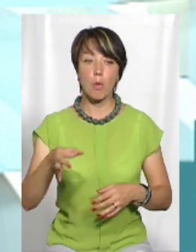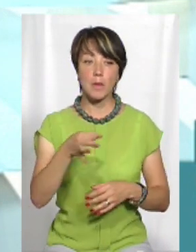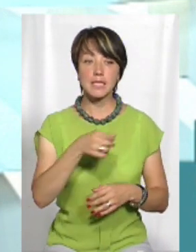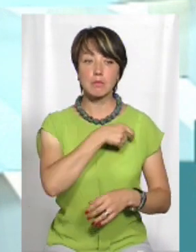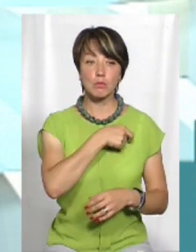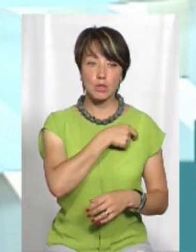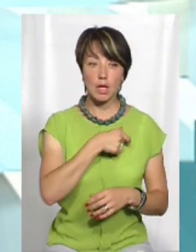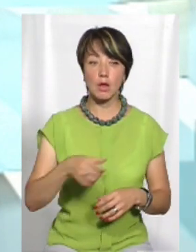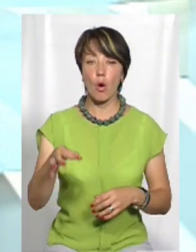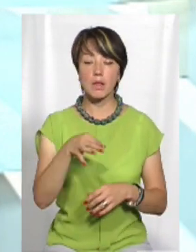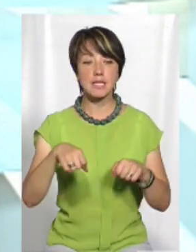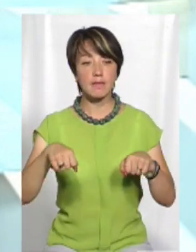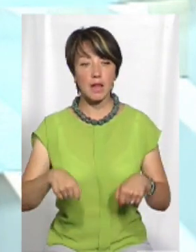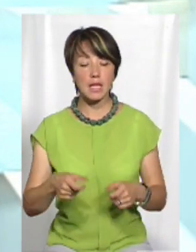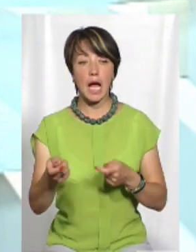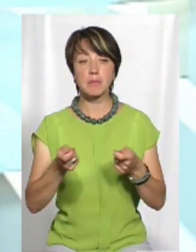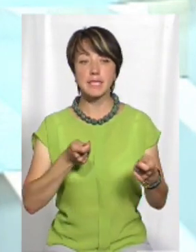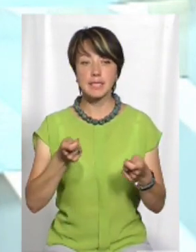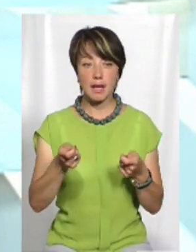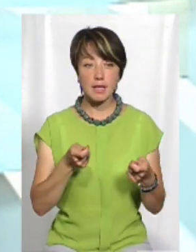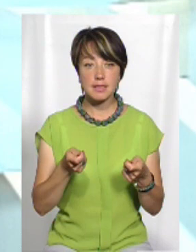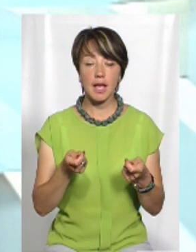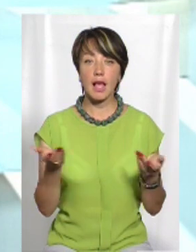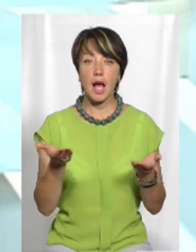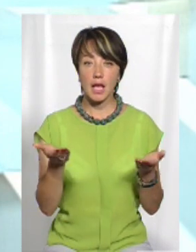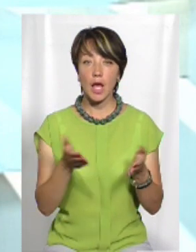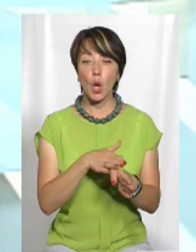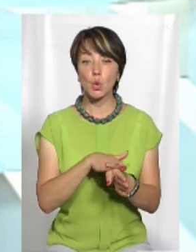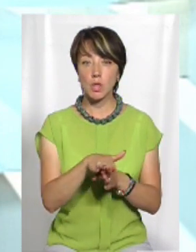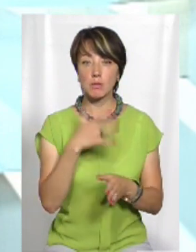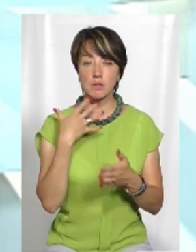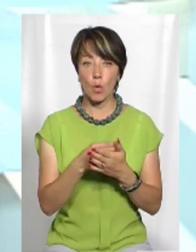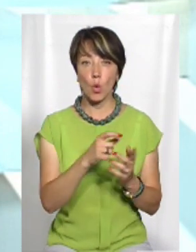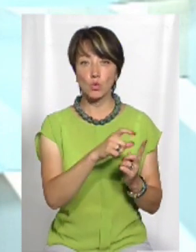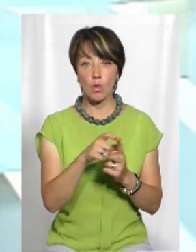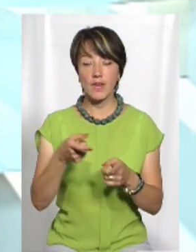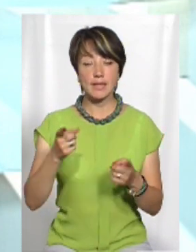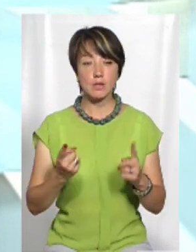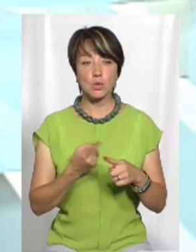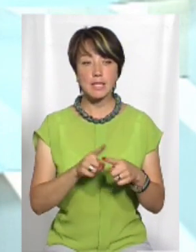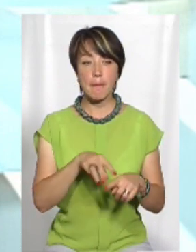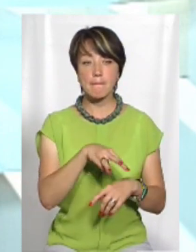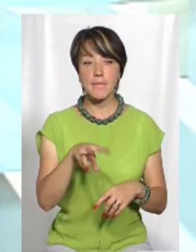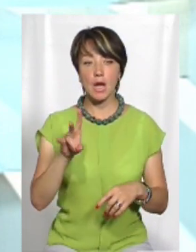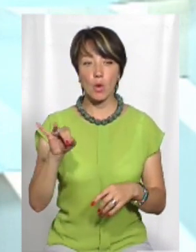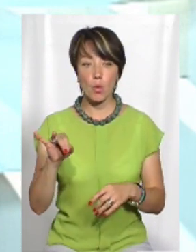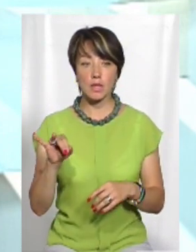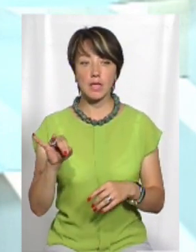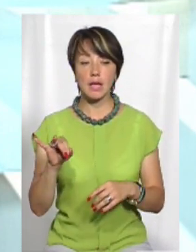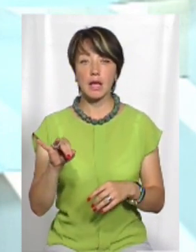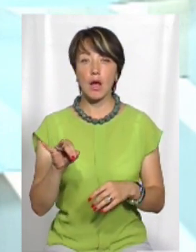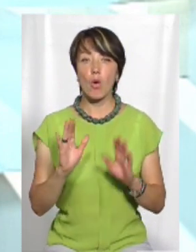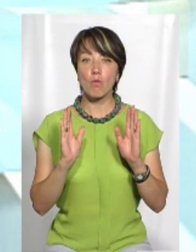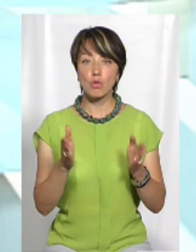обласним депутатам, обласній владі, адміністрації, які дотримують свого слова, і дійсно ці мільйони, які надійдуть,